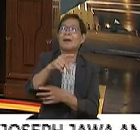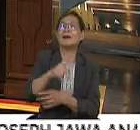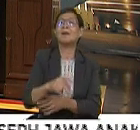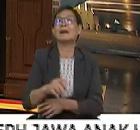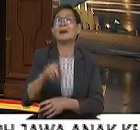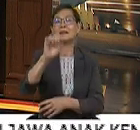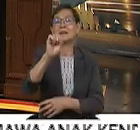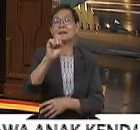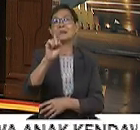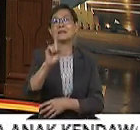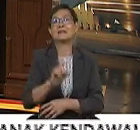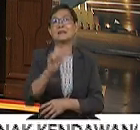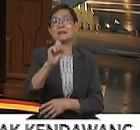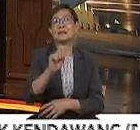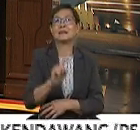Semenjak